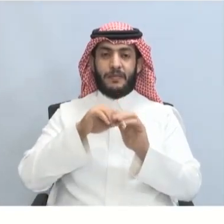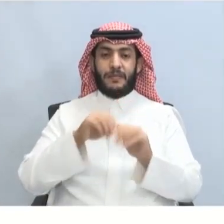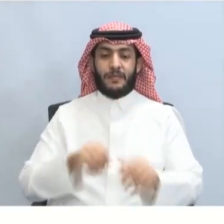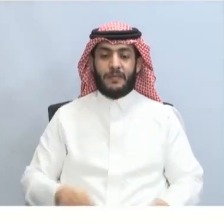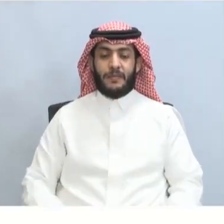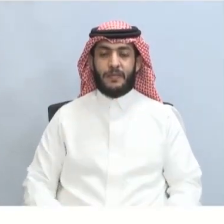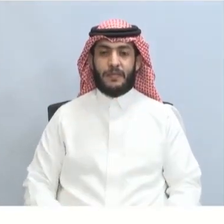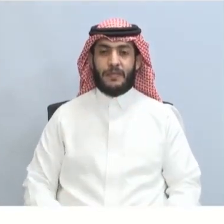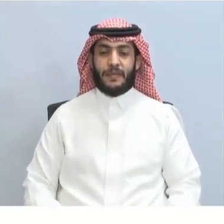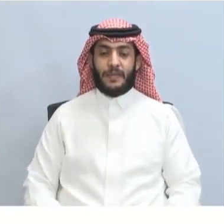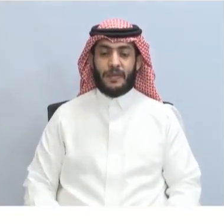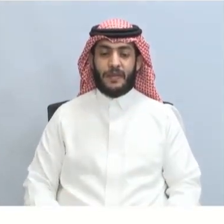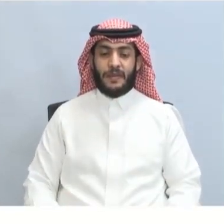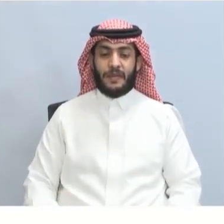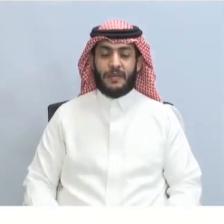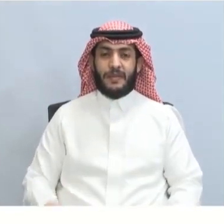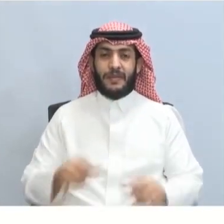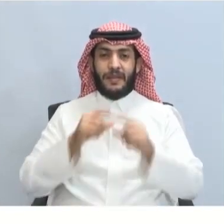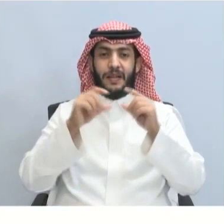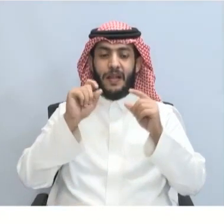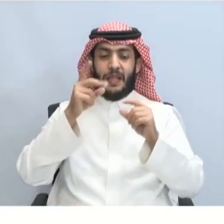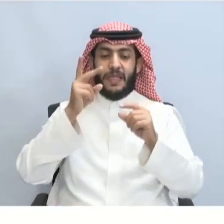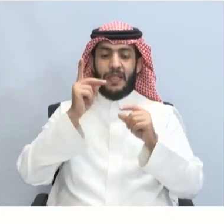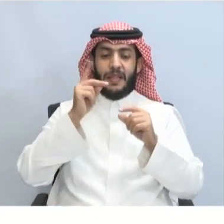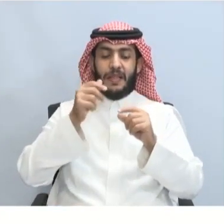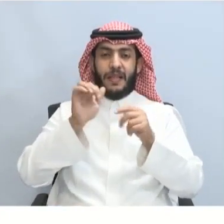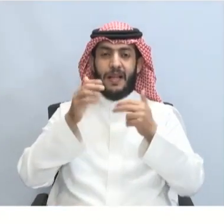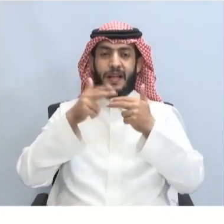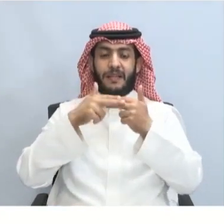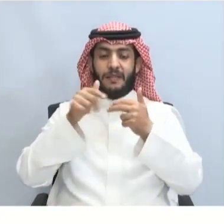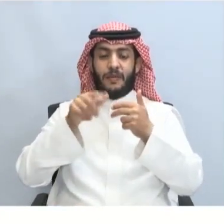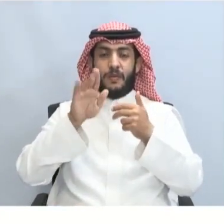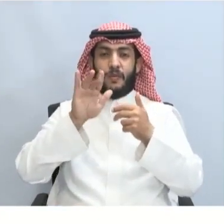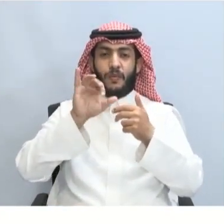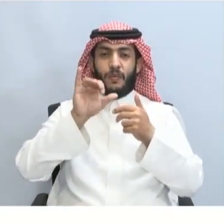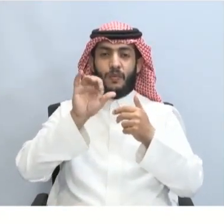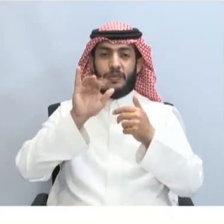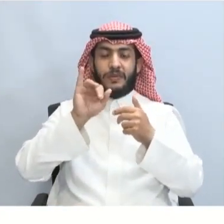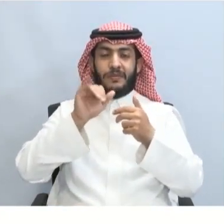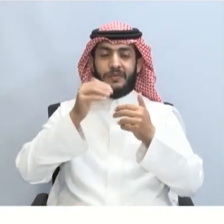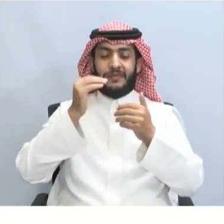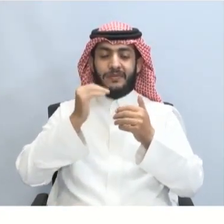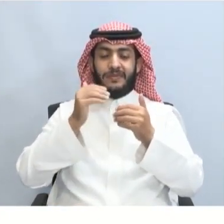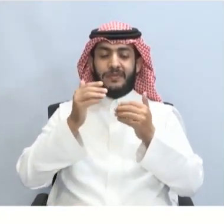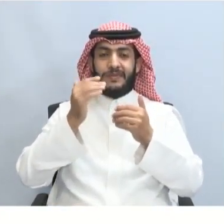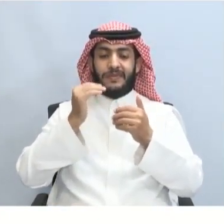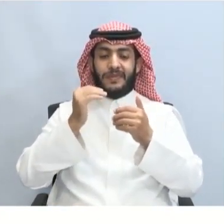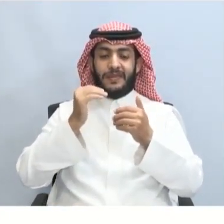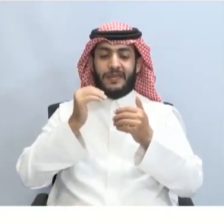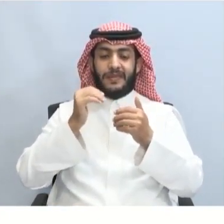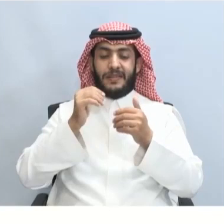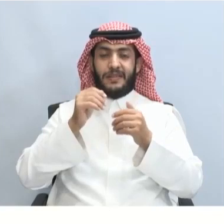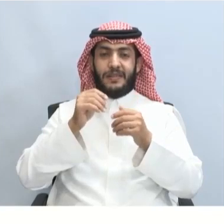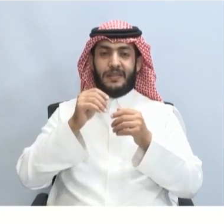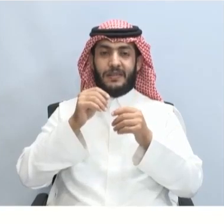البرنامج اتش تي ام ال في السطر الثاني تم اغلاق هذا الوسم في الاسفل ثم لدينا